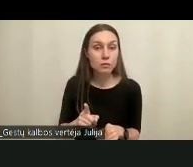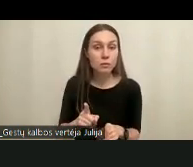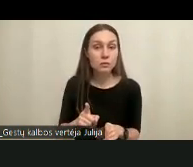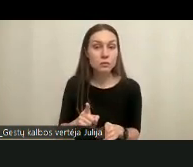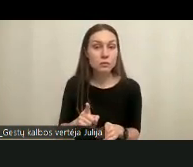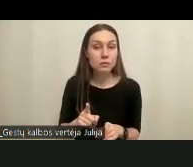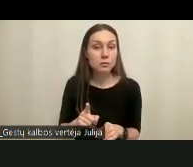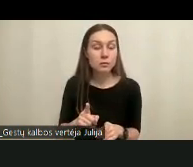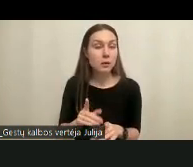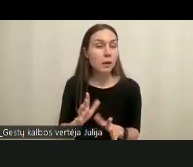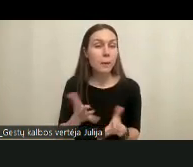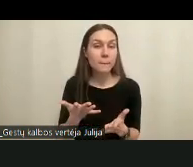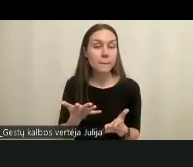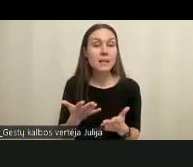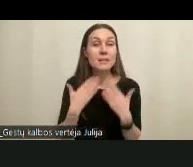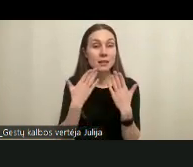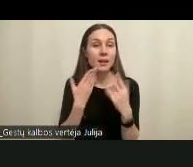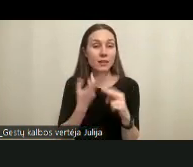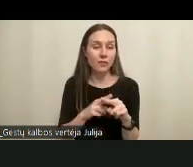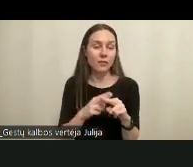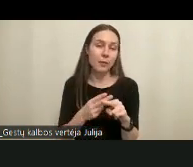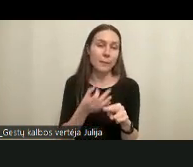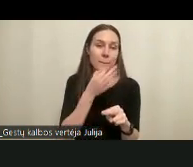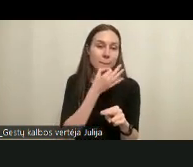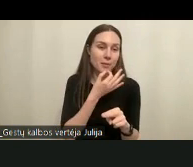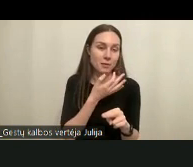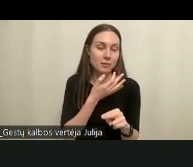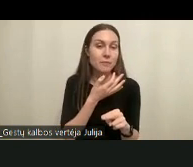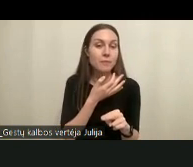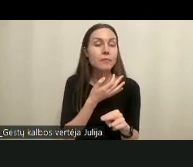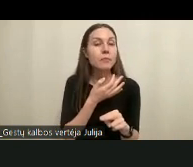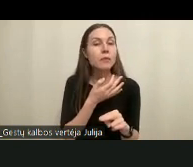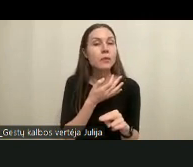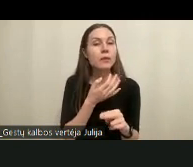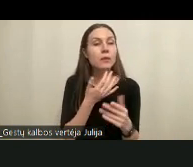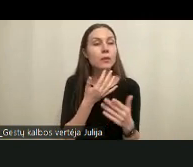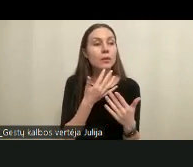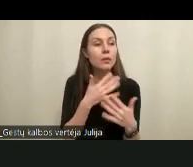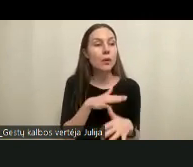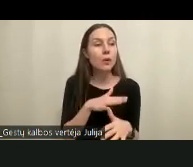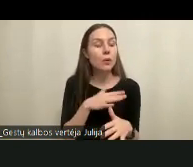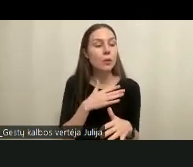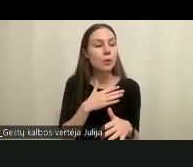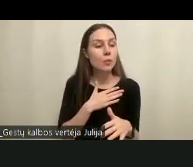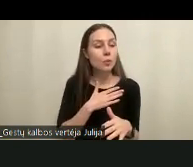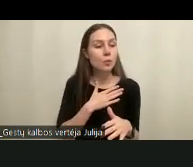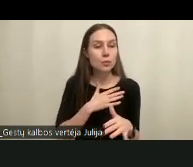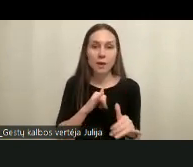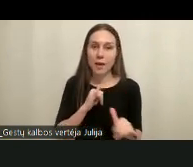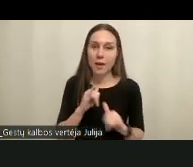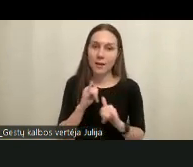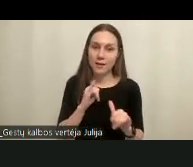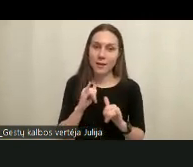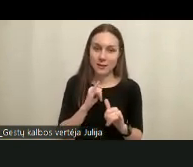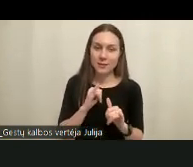kai tai vyksta, kai skaitome malonumui. Tai pakeičia mūsų, galima sakyti, elgesio